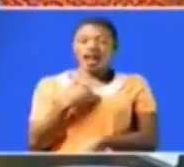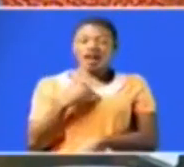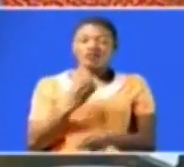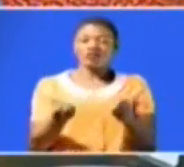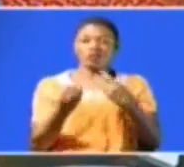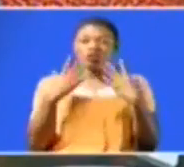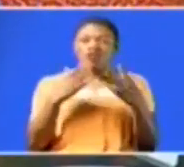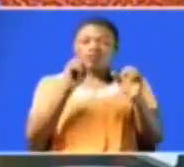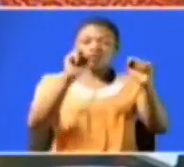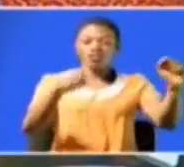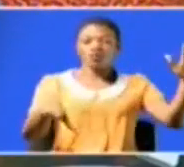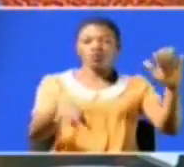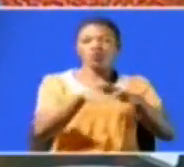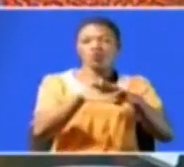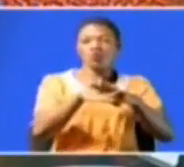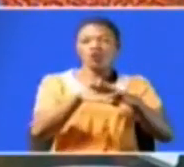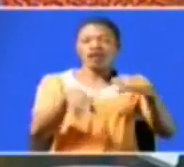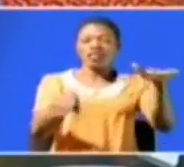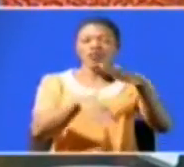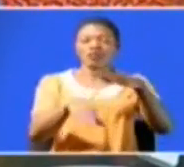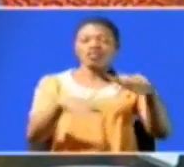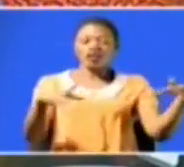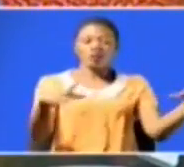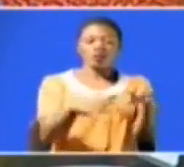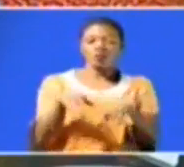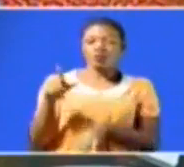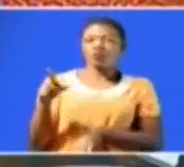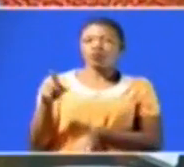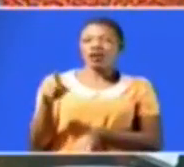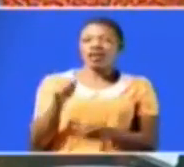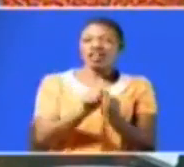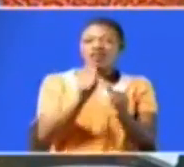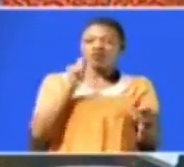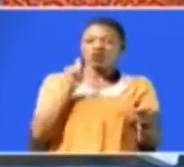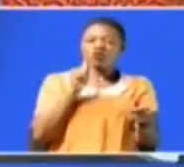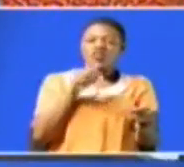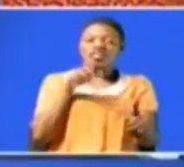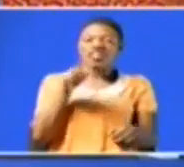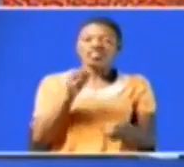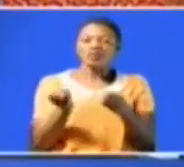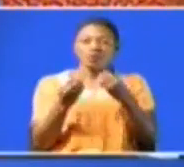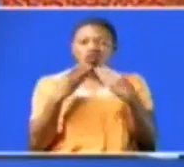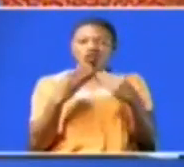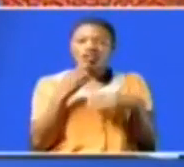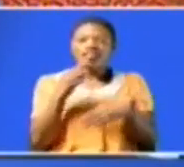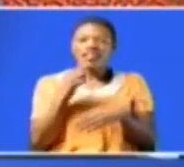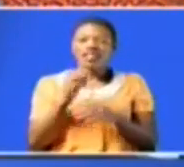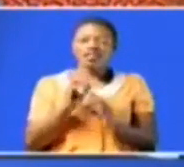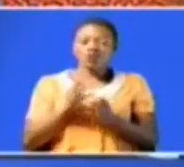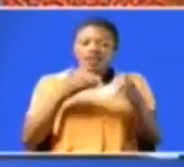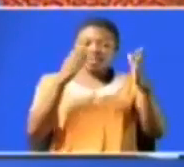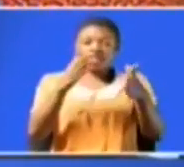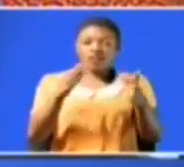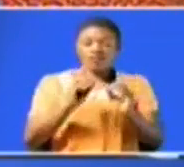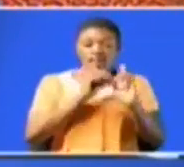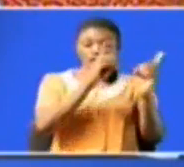ikavunjiliwa mbali. Naibu mwenyekiti wa shirikisho hilo Thomas Opio ameyapuuzilia mbali madai hayo akisema kuwa mwelekeo utatolewa